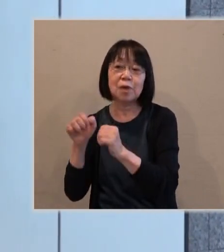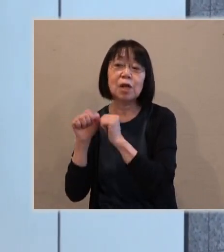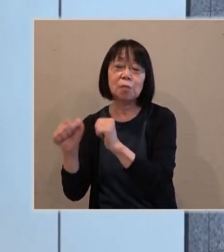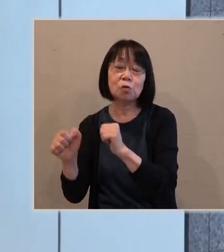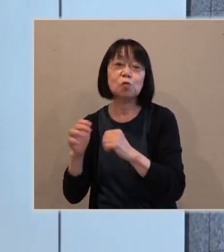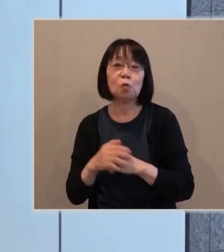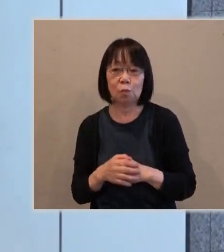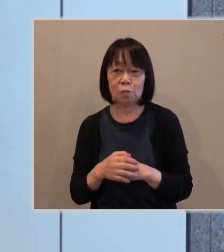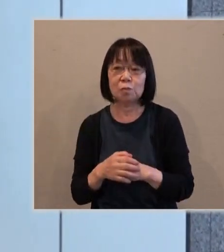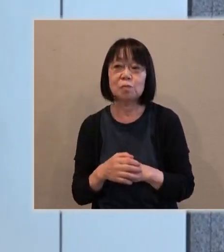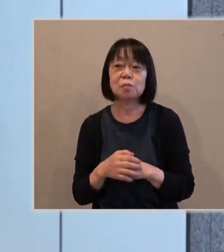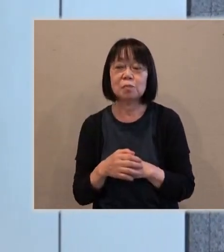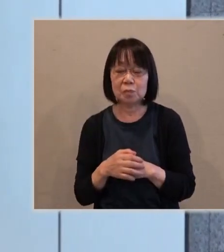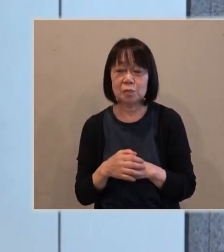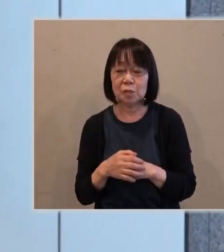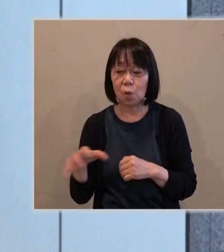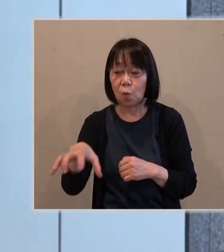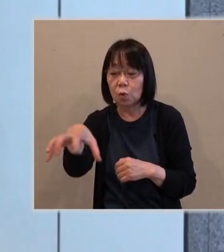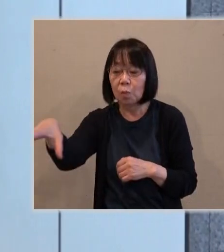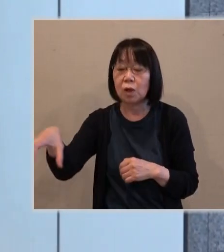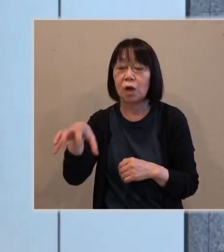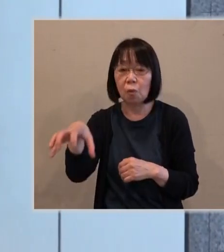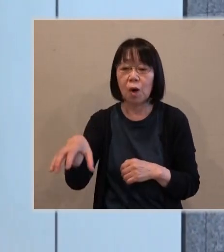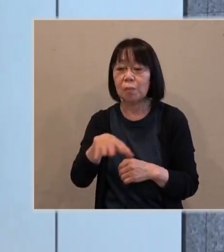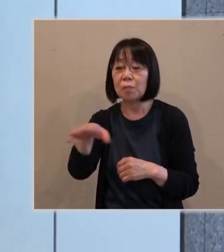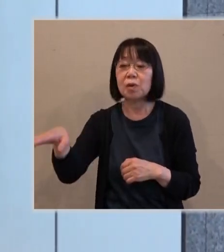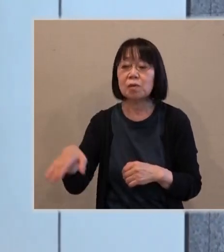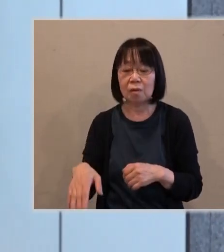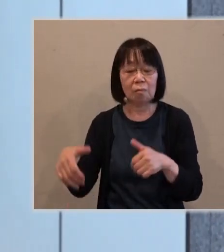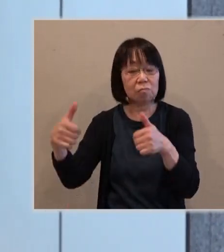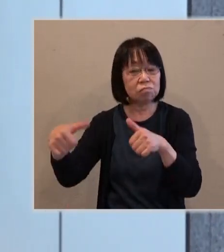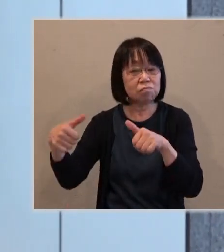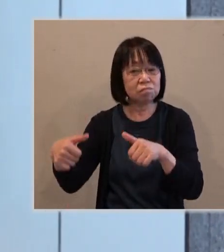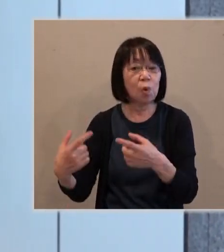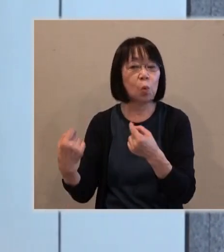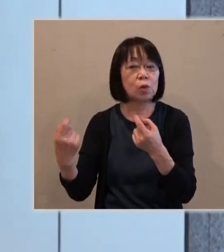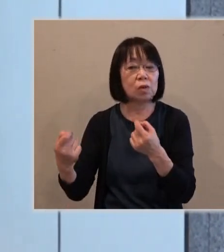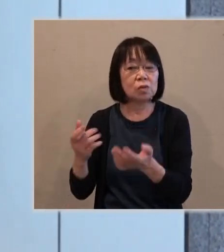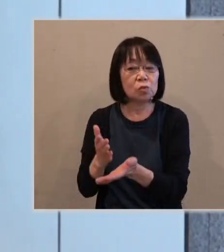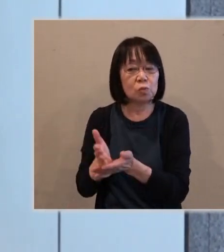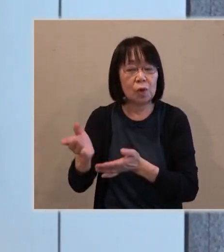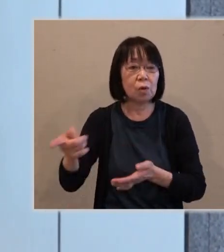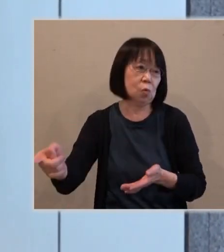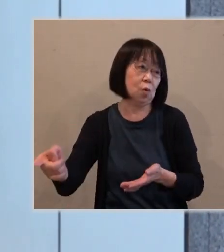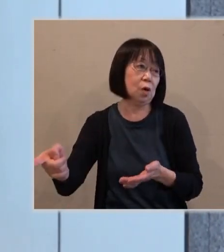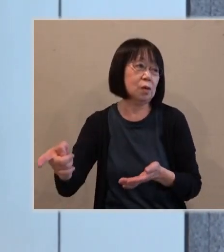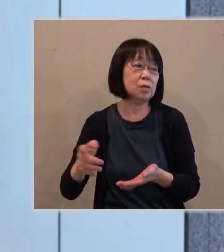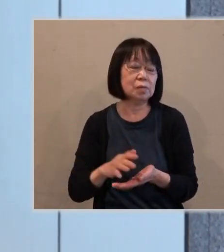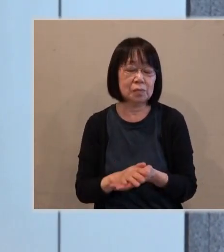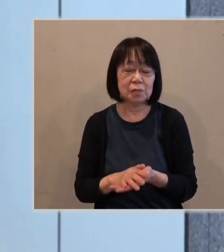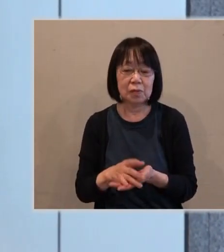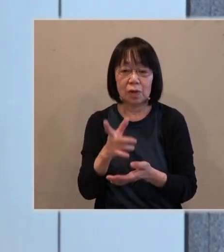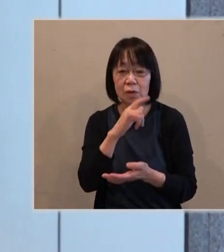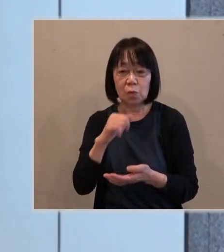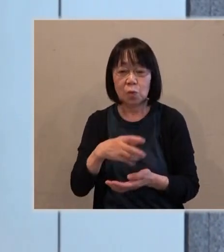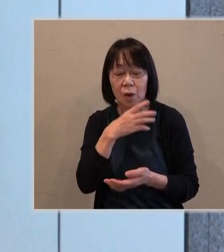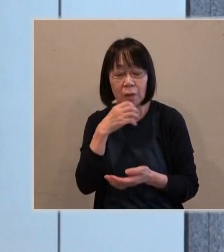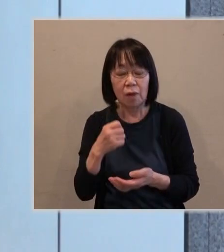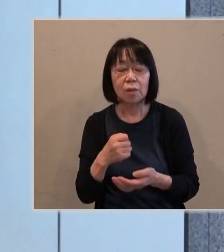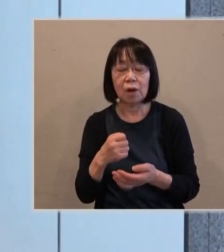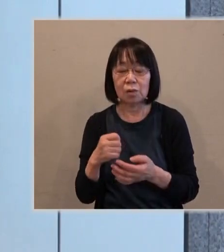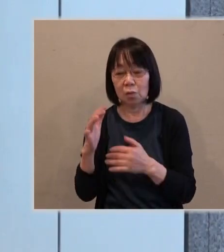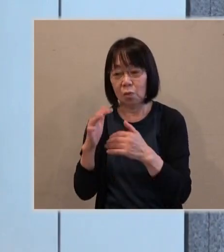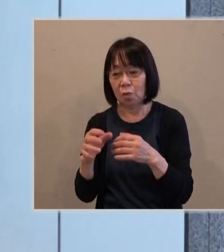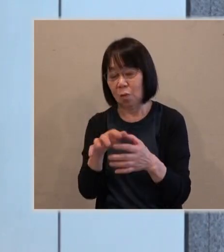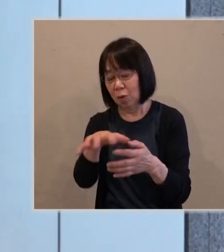じスタートラインに立っているっていう経験をして、それが本当にまさに多世代でなんか同じことを一緒に協力してや